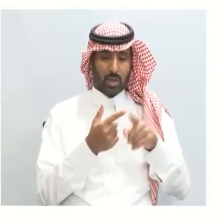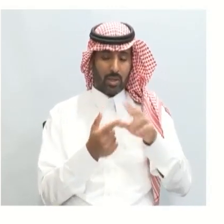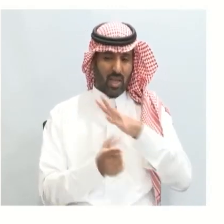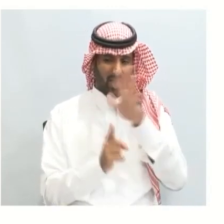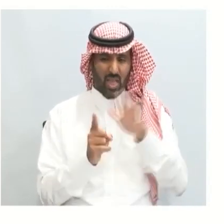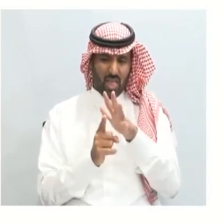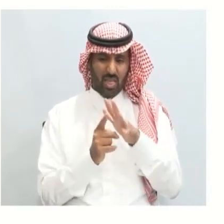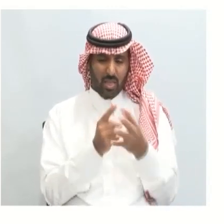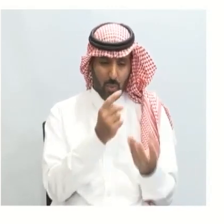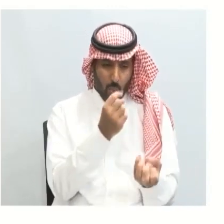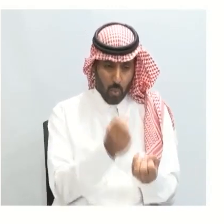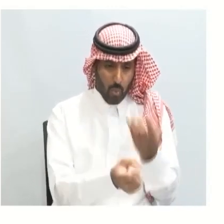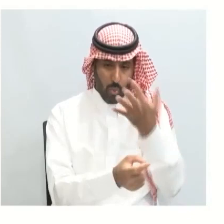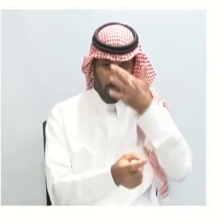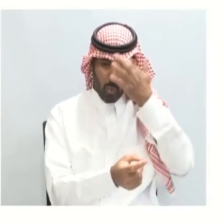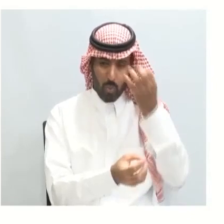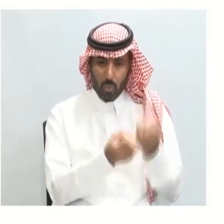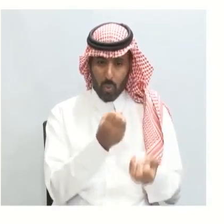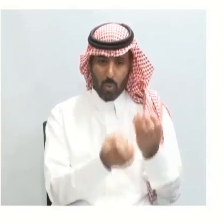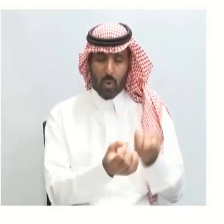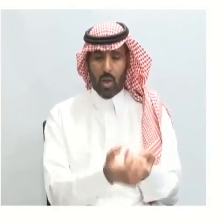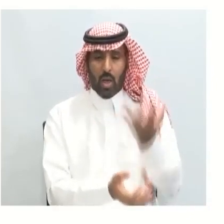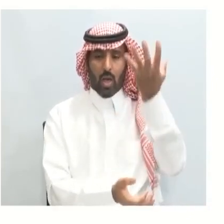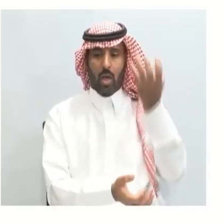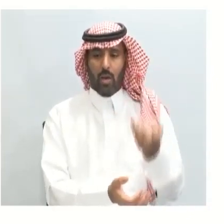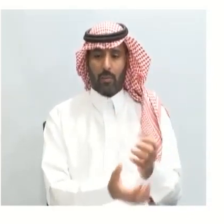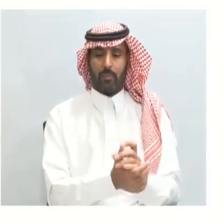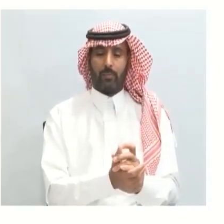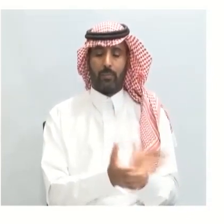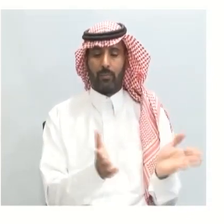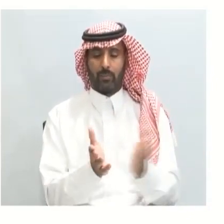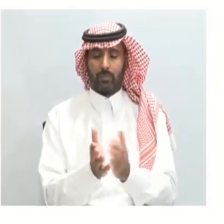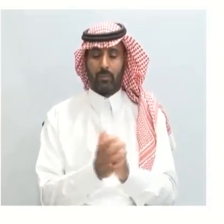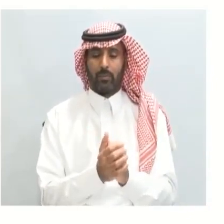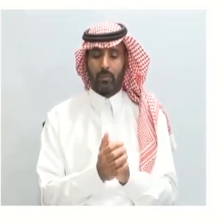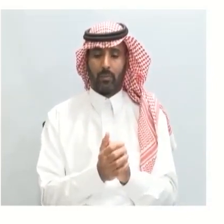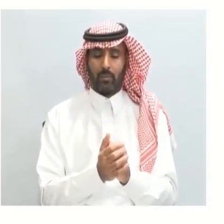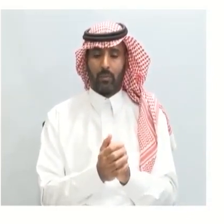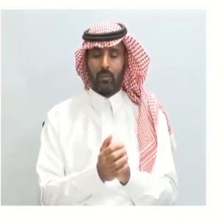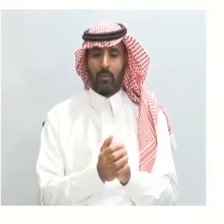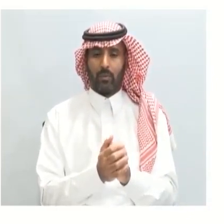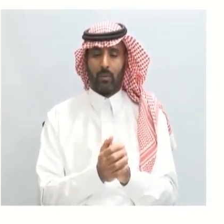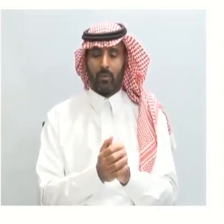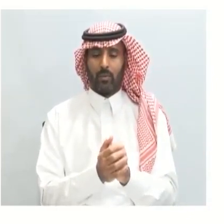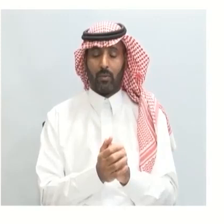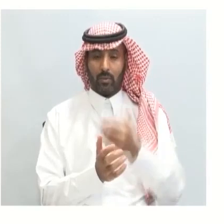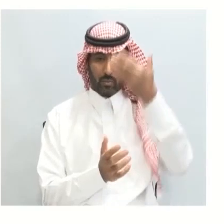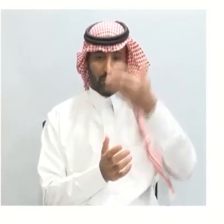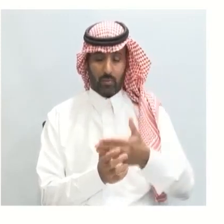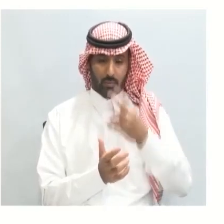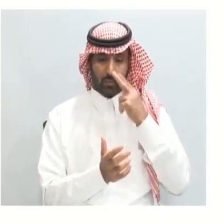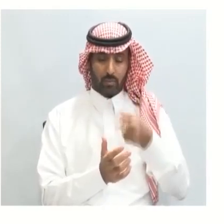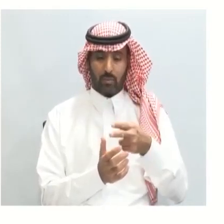قانون شارل هنا المكبس حر الحركه الان نعود للشرح لهذا الشكل انظر